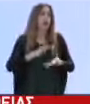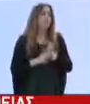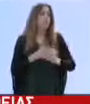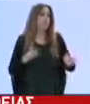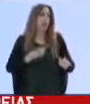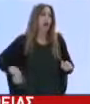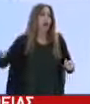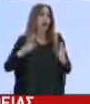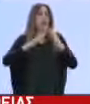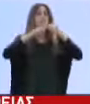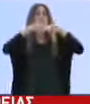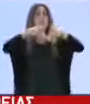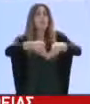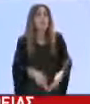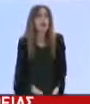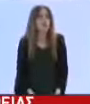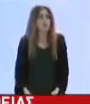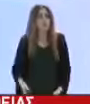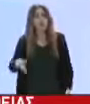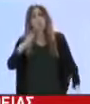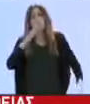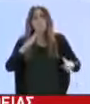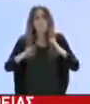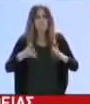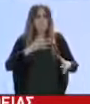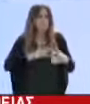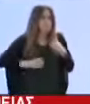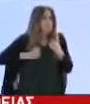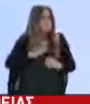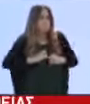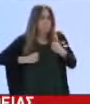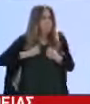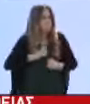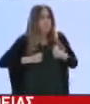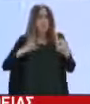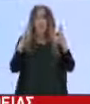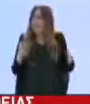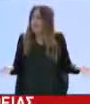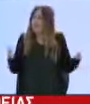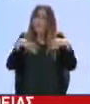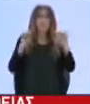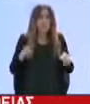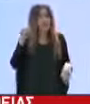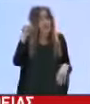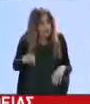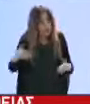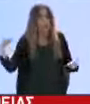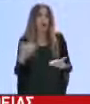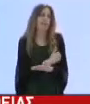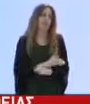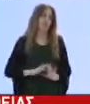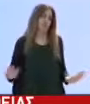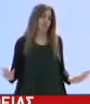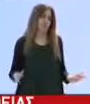μυρολατρία που πνίγει κάθε δημιουργική διάθεση. Και αυτό είναι άδικο, φίλες και φίλοι. Και τους